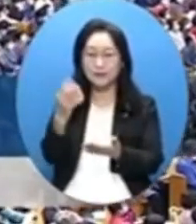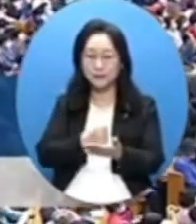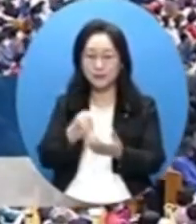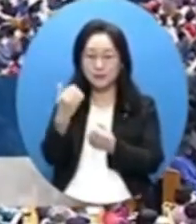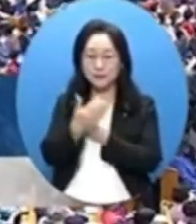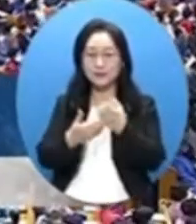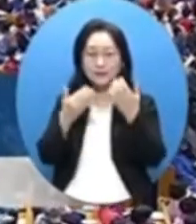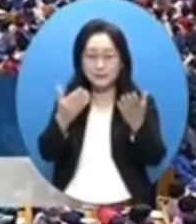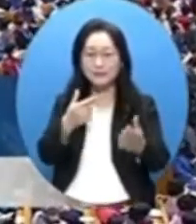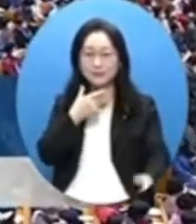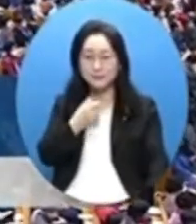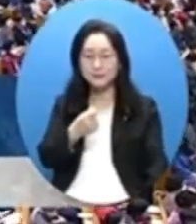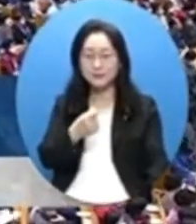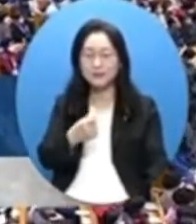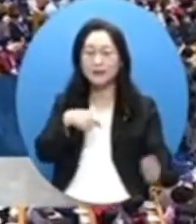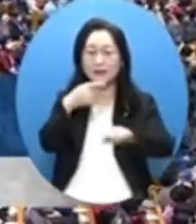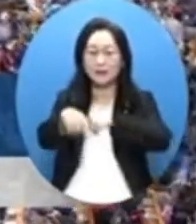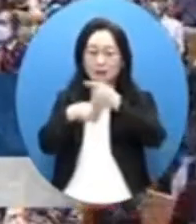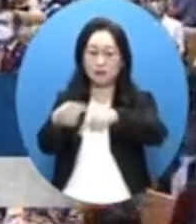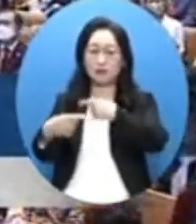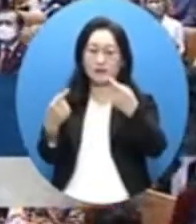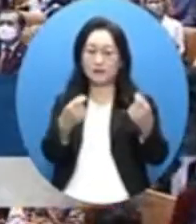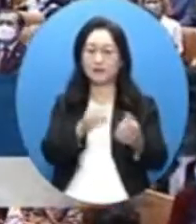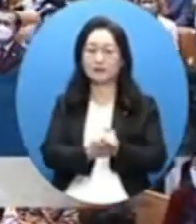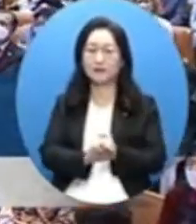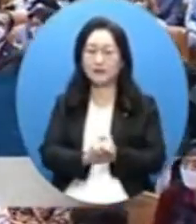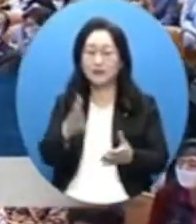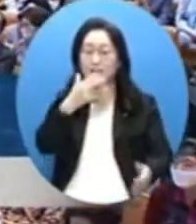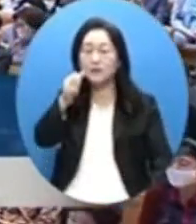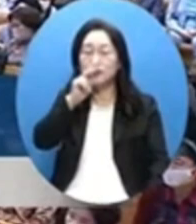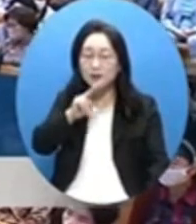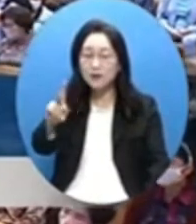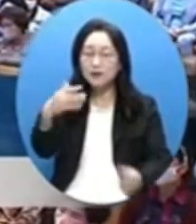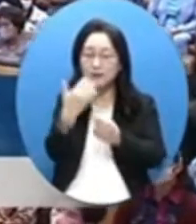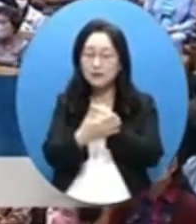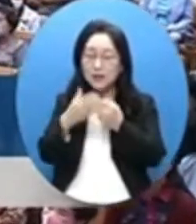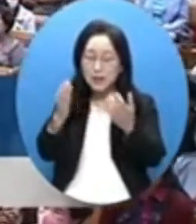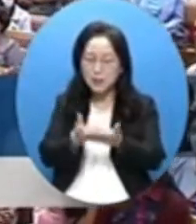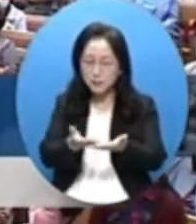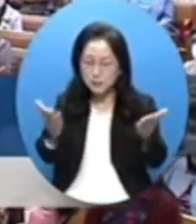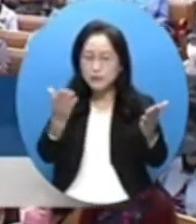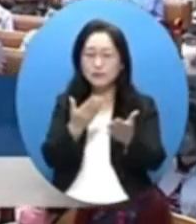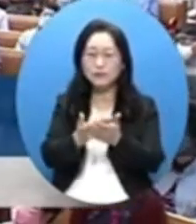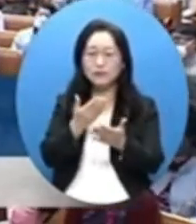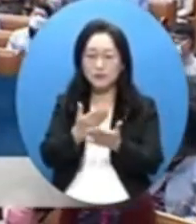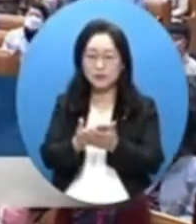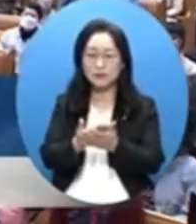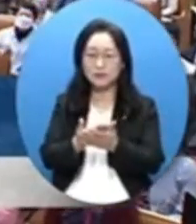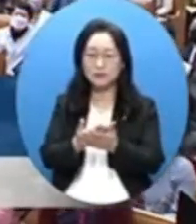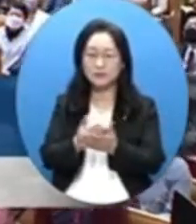를 나누기 원합니다 제목을 한번 크게 따라해 주시기 바랍니다 주여 은혜를 베푸소서